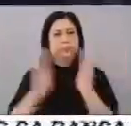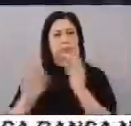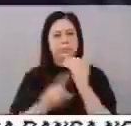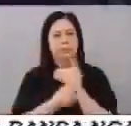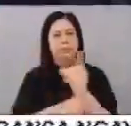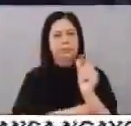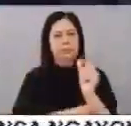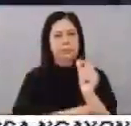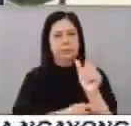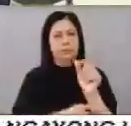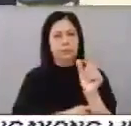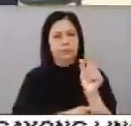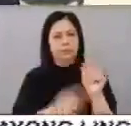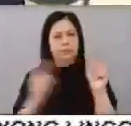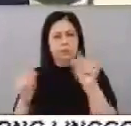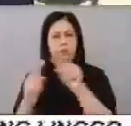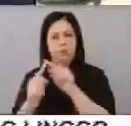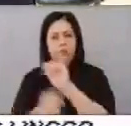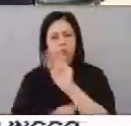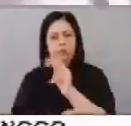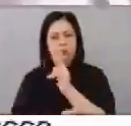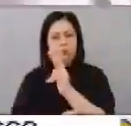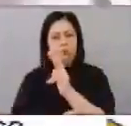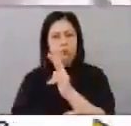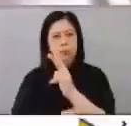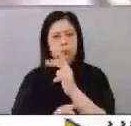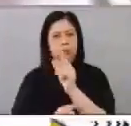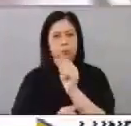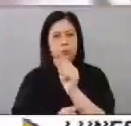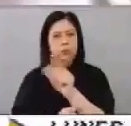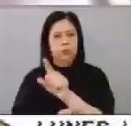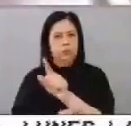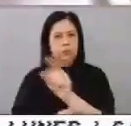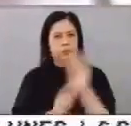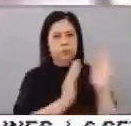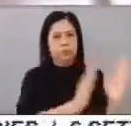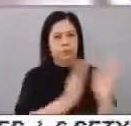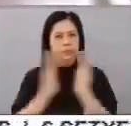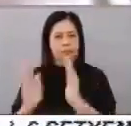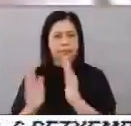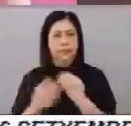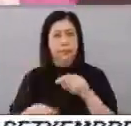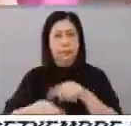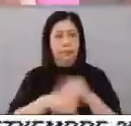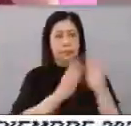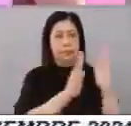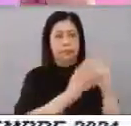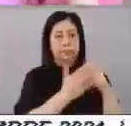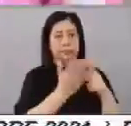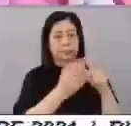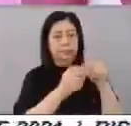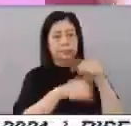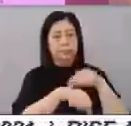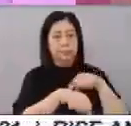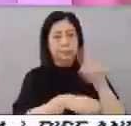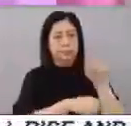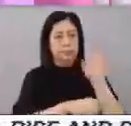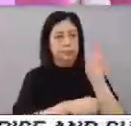III na ipaglalabad niyang maibigay sa mga health workers ang kanilang mga benepisyo.